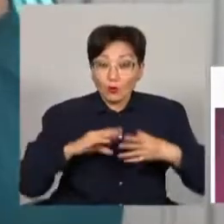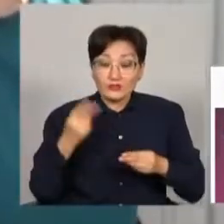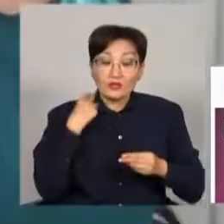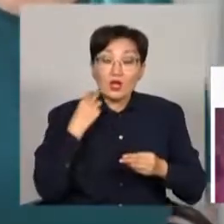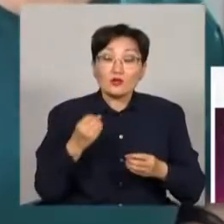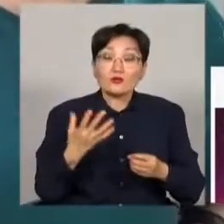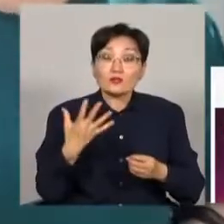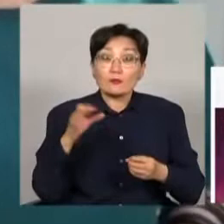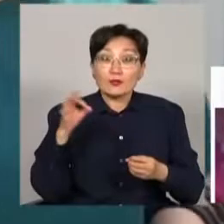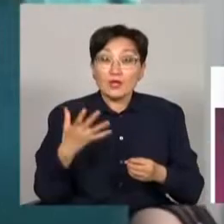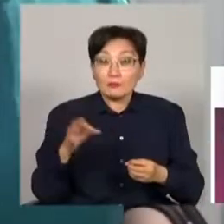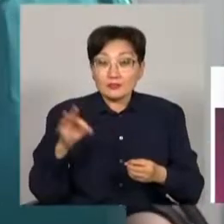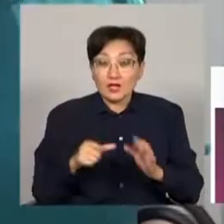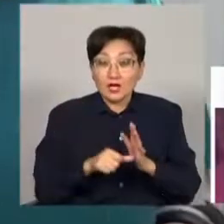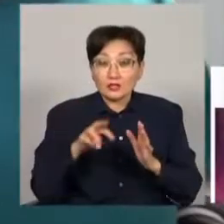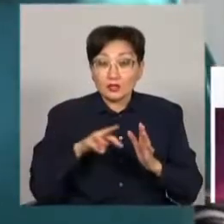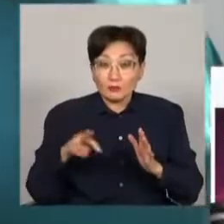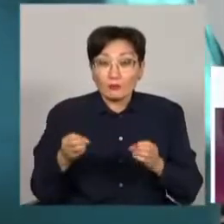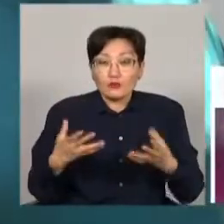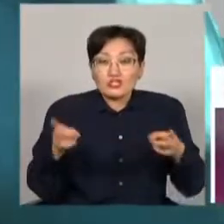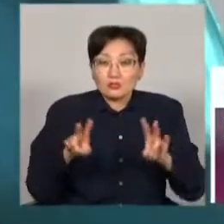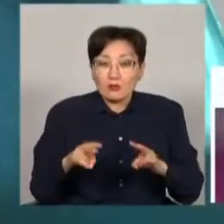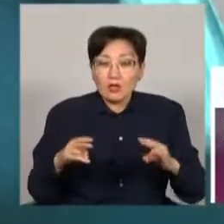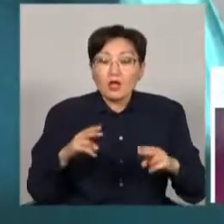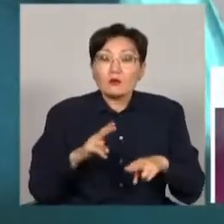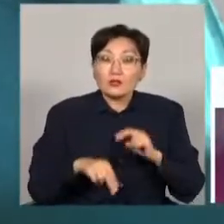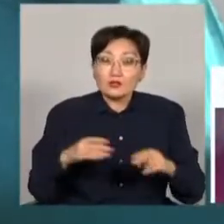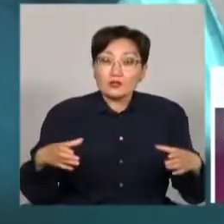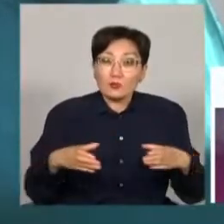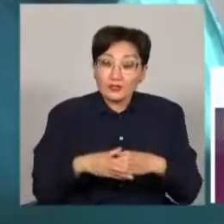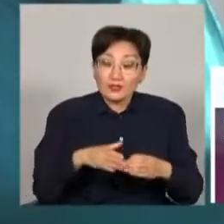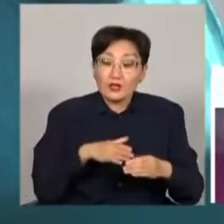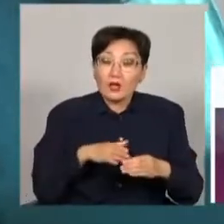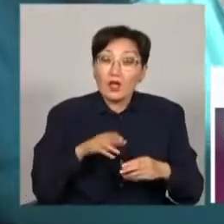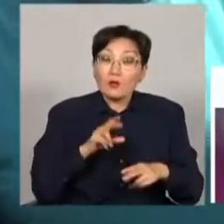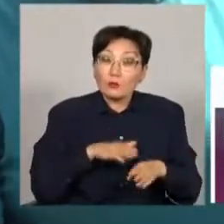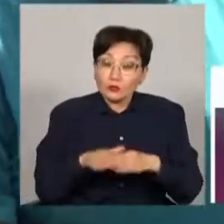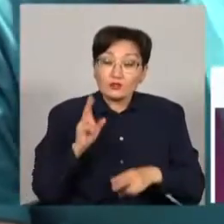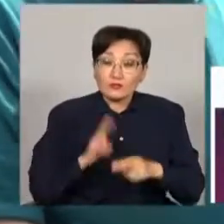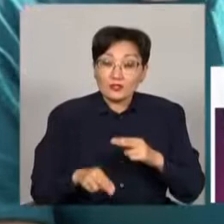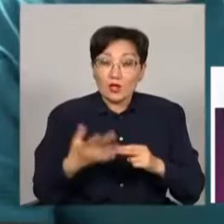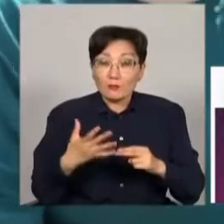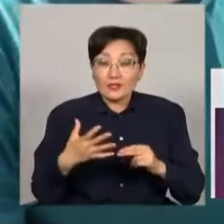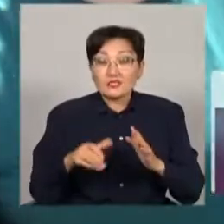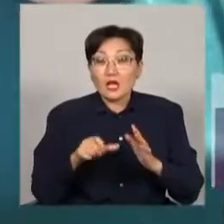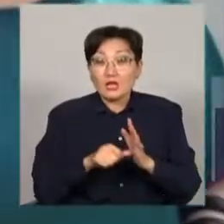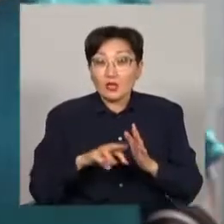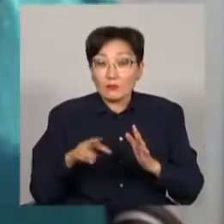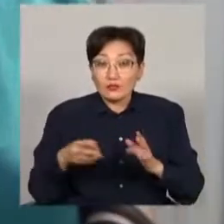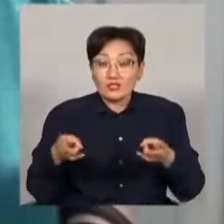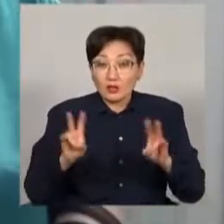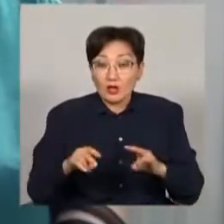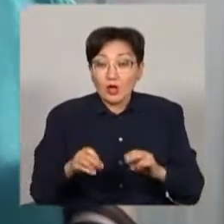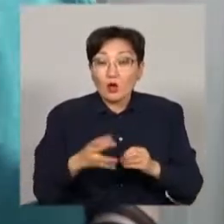Еще біз 5% 6 миллион теңге жай қалдырып тұр. Мына объекті полный тасырылып біткенсін беріледі деп. 5%-ын 6 миллион тастап тұр.